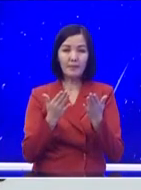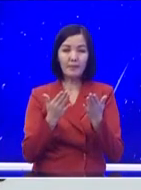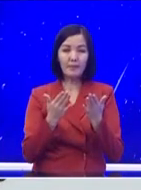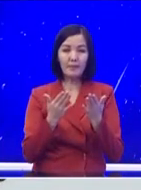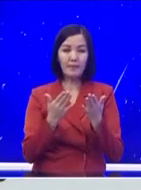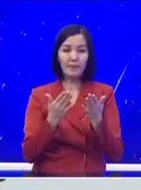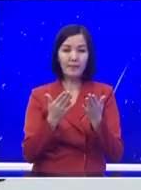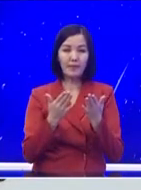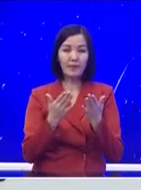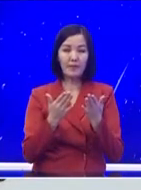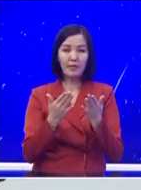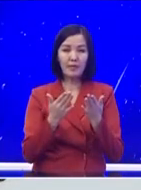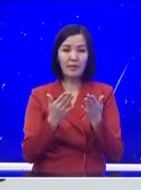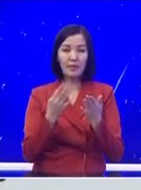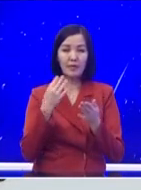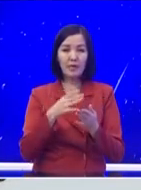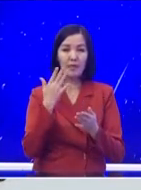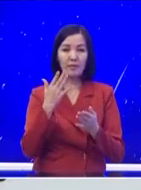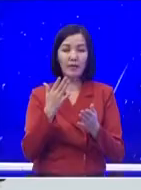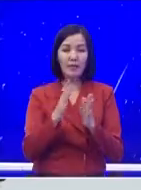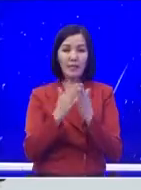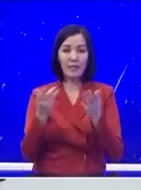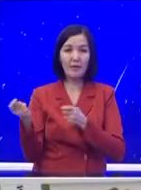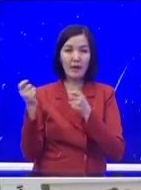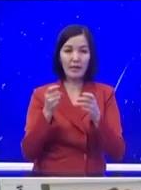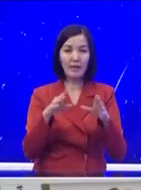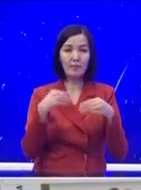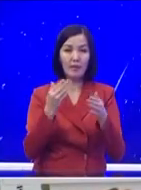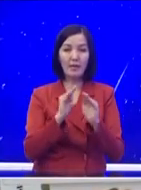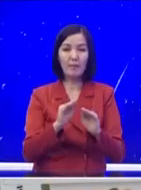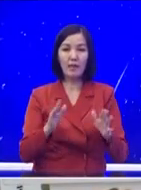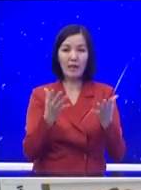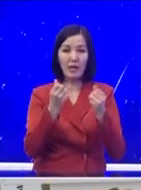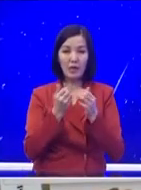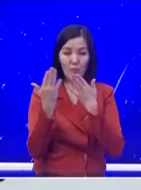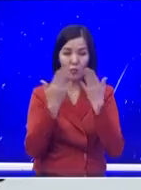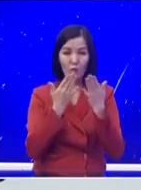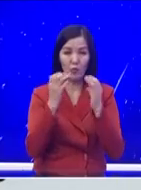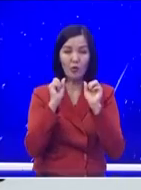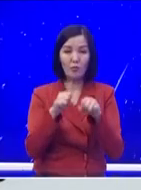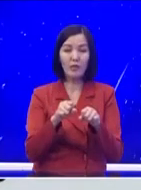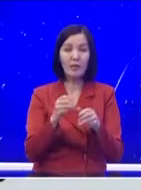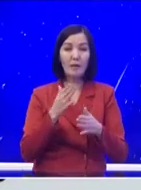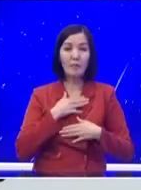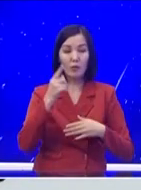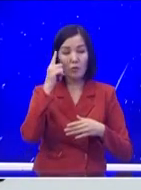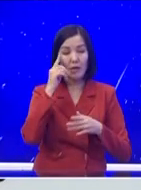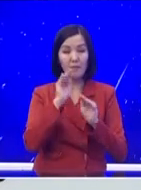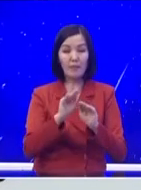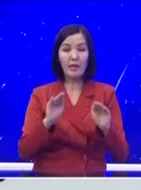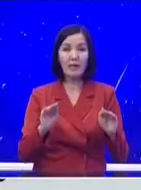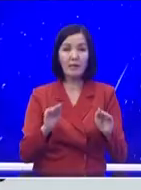15 кітаптың 5-тен бергенде 45 кітап әкелдік. Ертен күні балалар алып оқитындай. Мен ойлайым, осы кішкентай